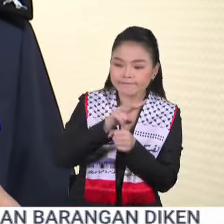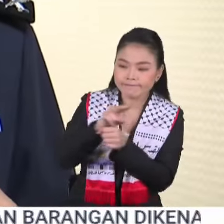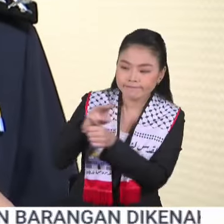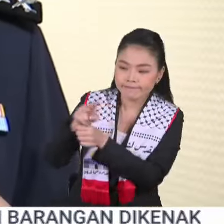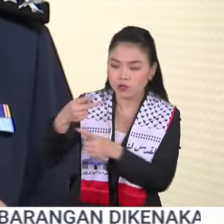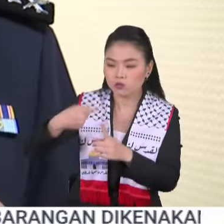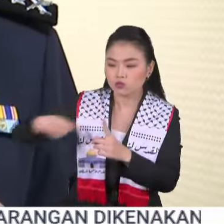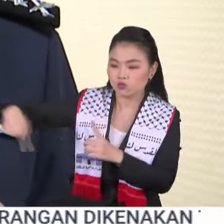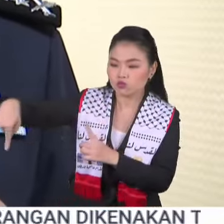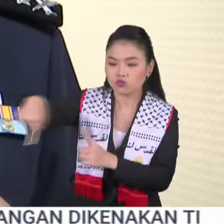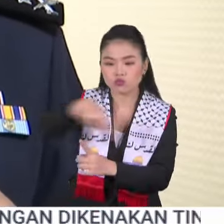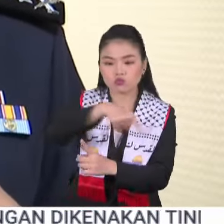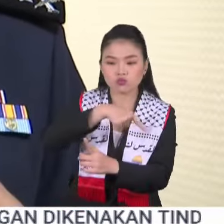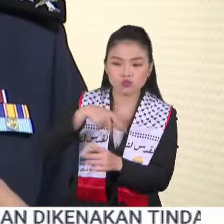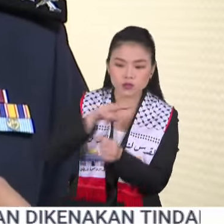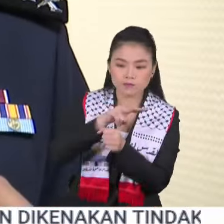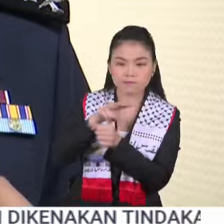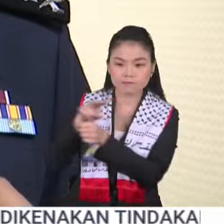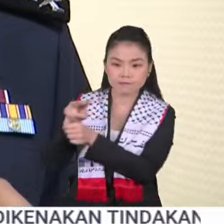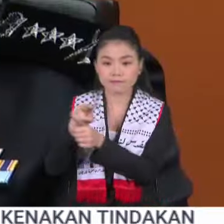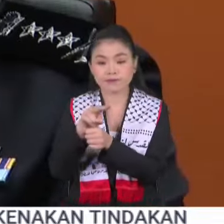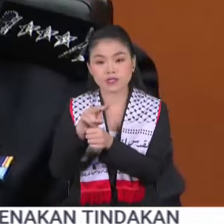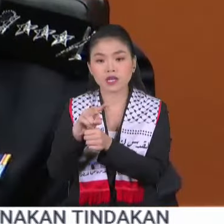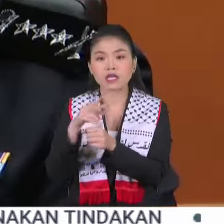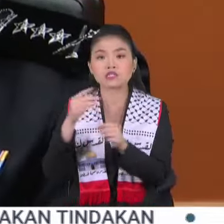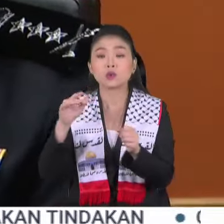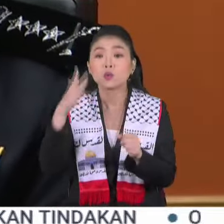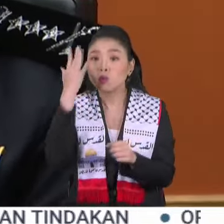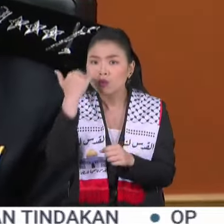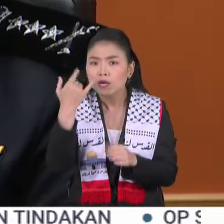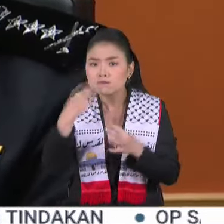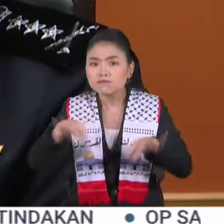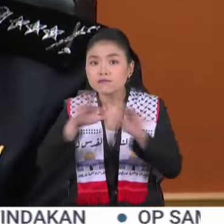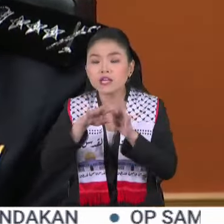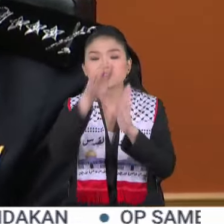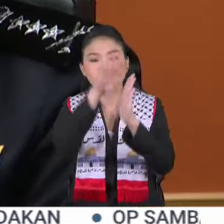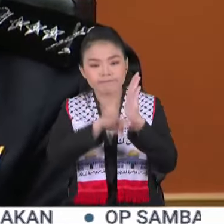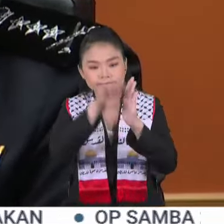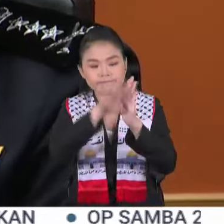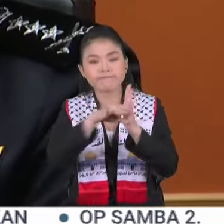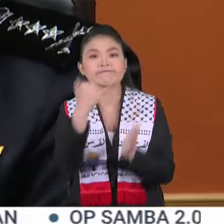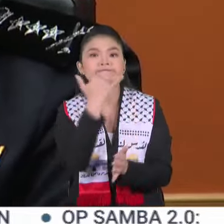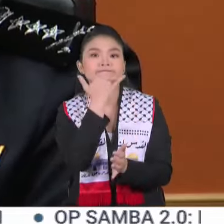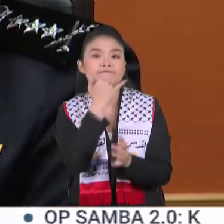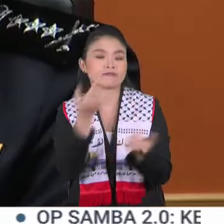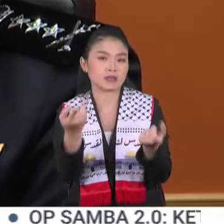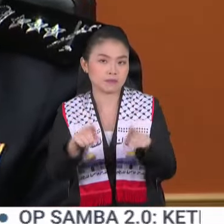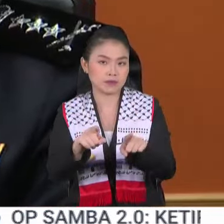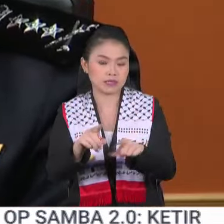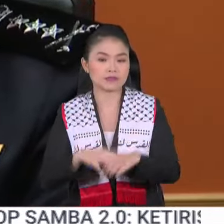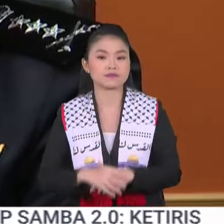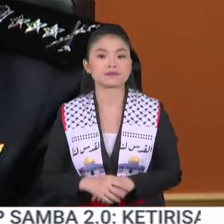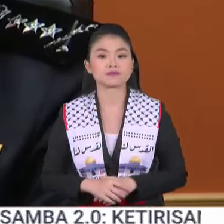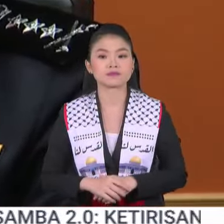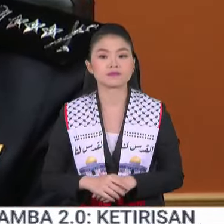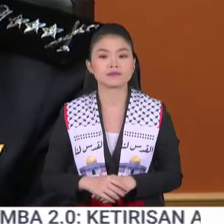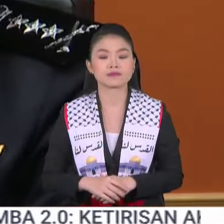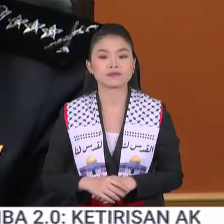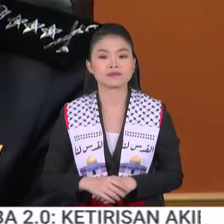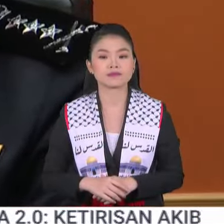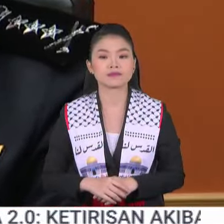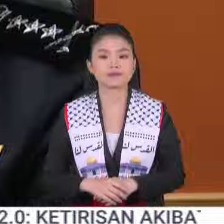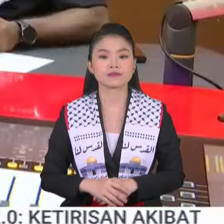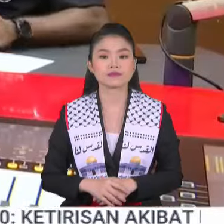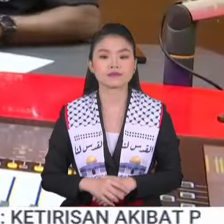program seperti ini dia membantulah mengurangkan kejadian jenayah. Beliau berkata demikian dalam rancangan Hello Selangor, I Peduli di Konti